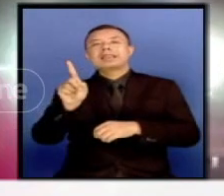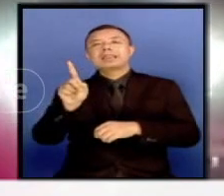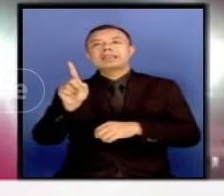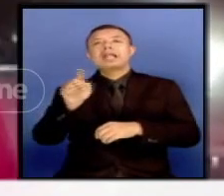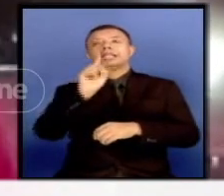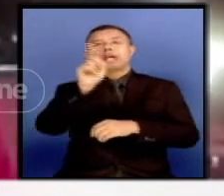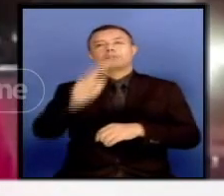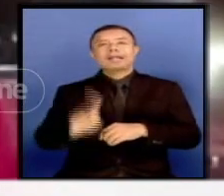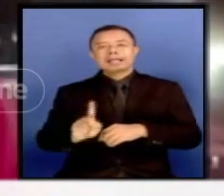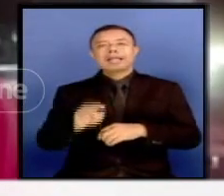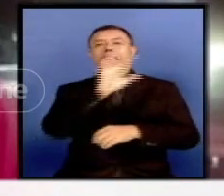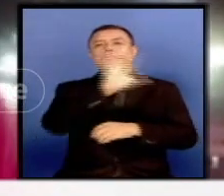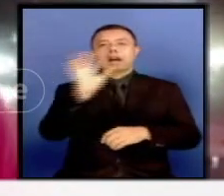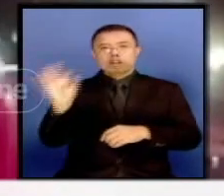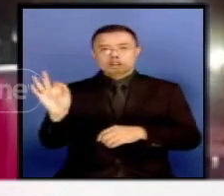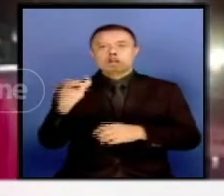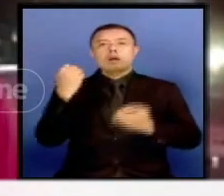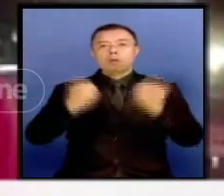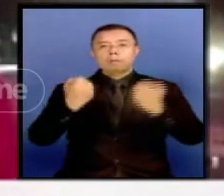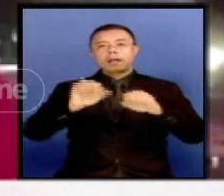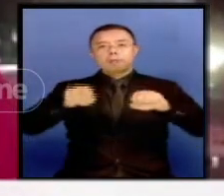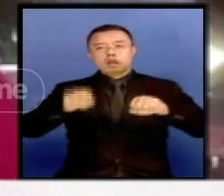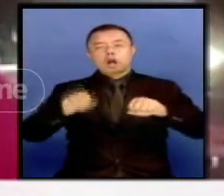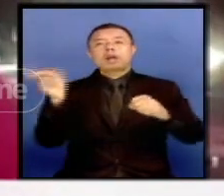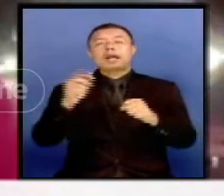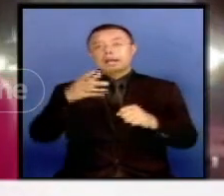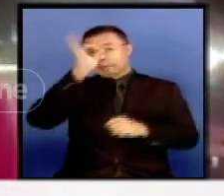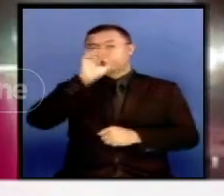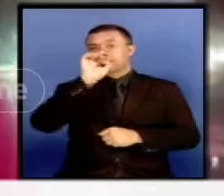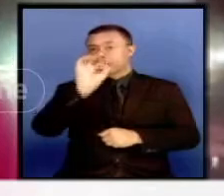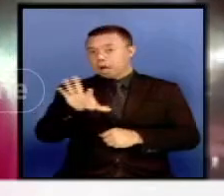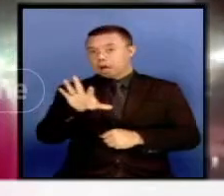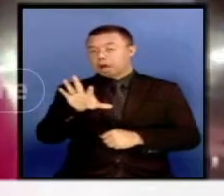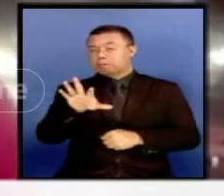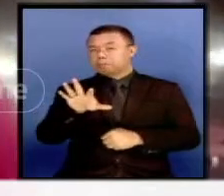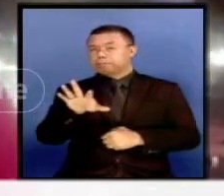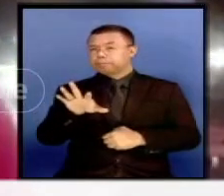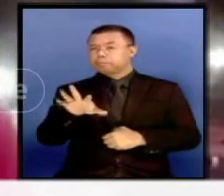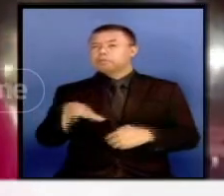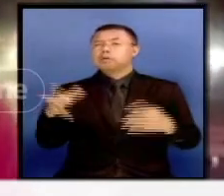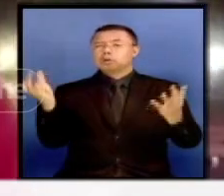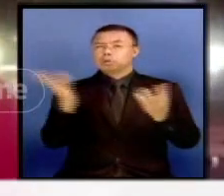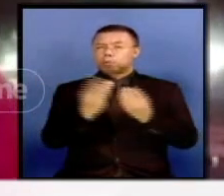Pantura. Hal tersebut diprediksi menurut pihak kepolisian sendiri